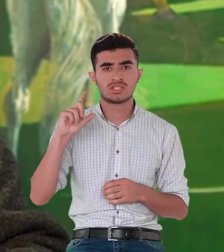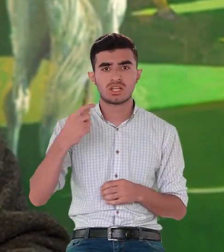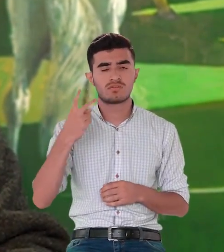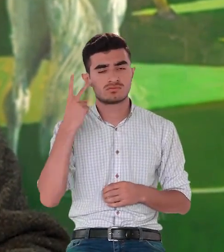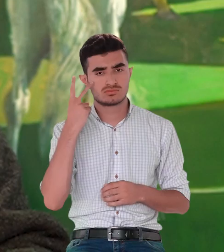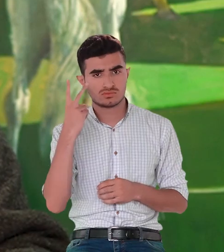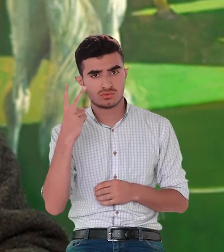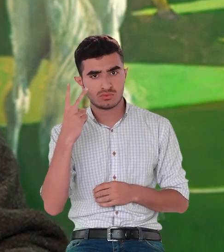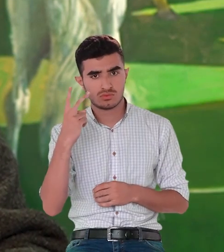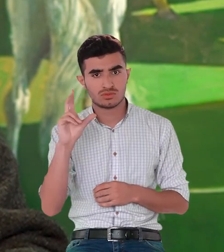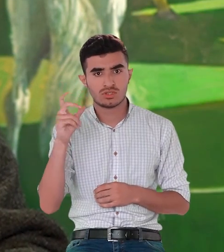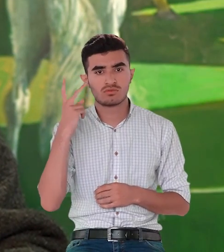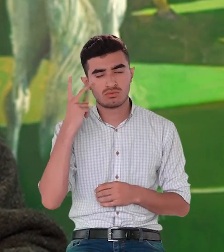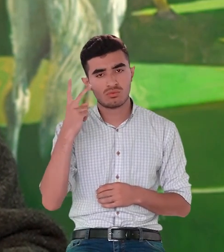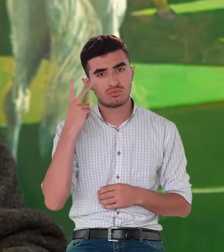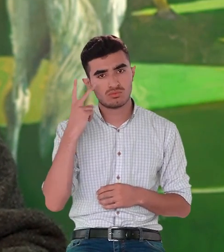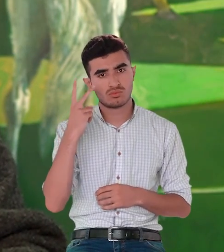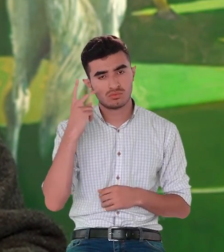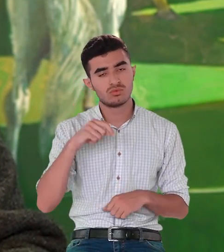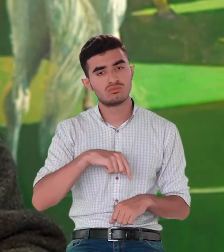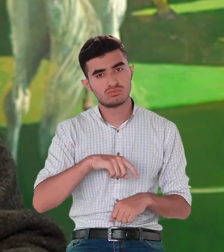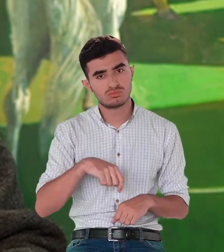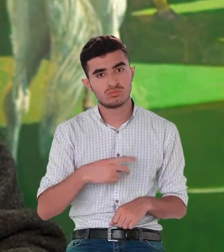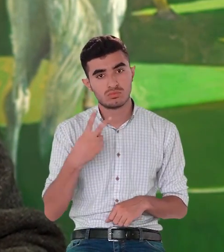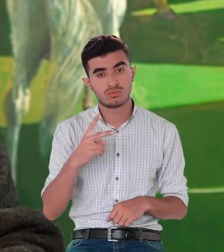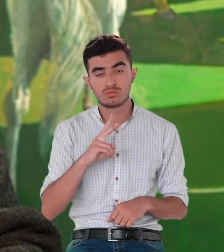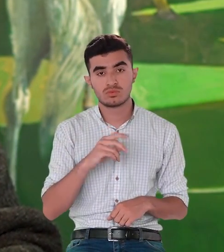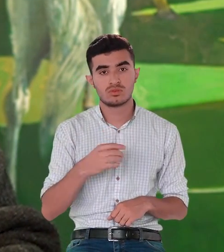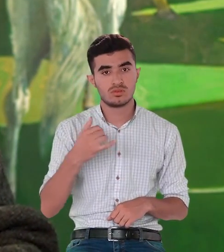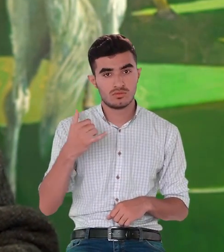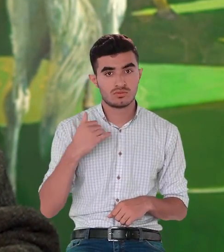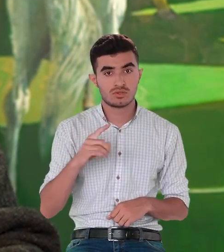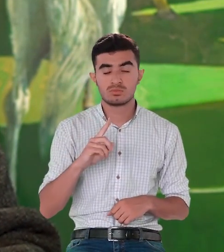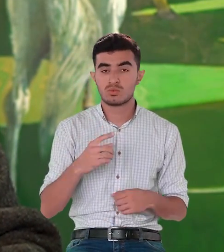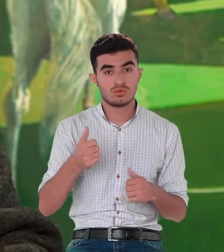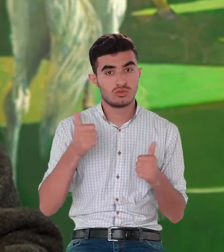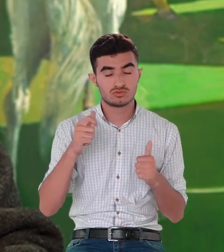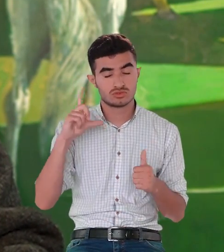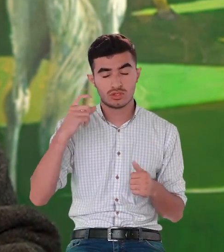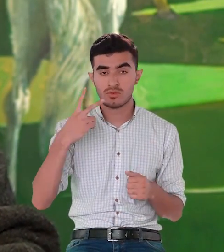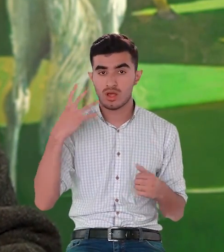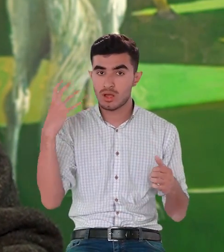کو دیکھتے رہے. اور پھر وہاں سے انہوں نے ٹیلی فون کیا پرنسپل کو